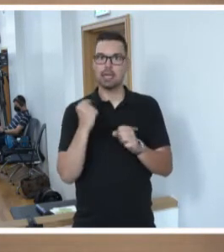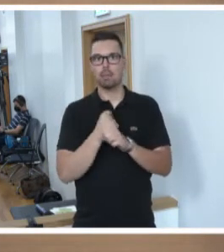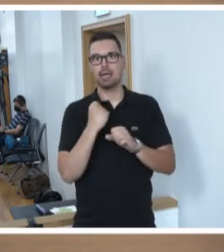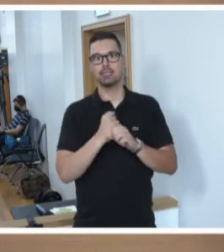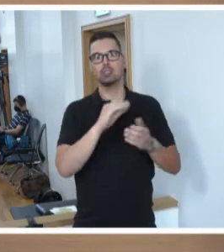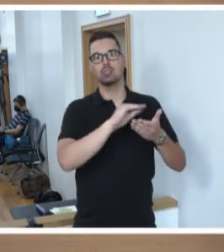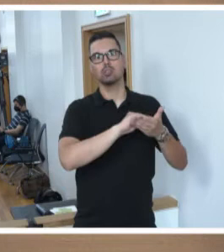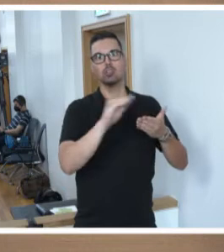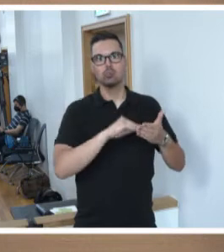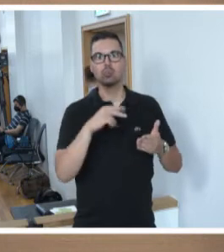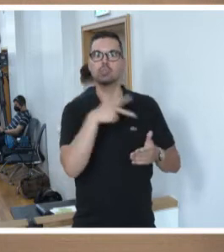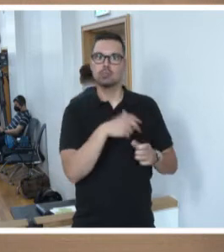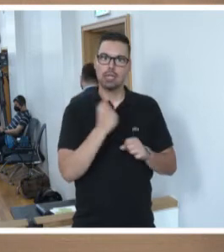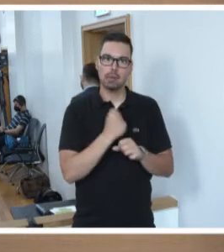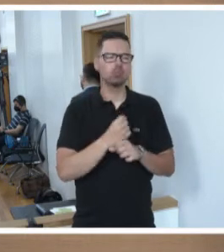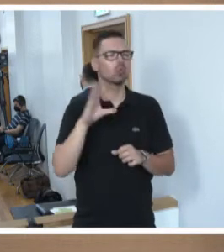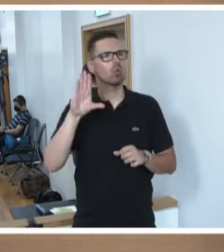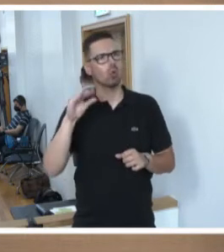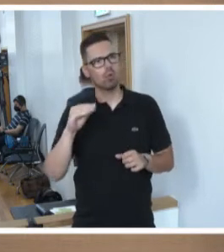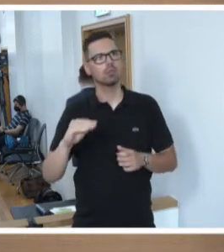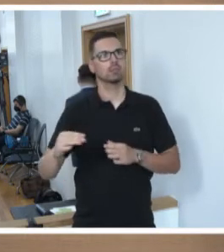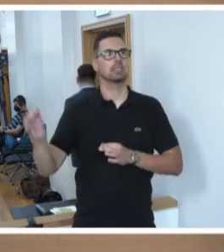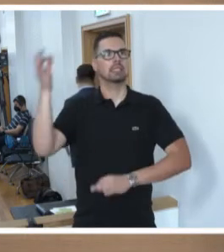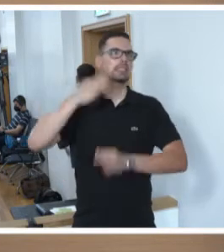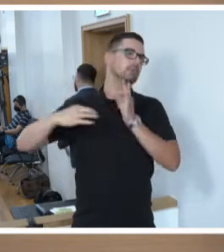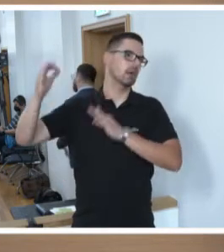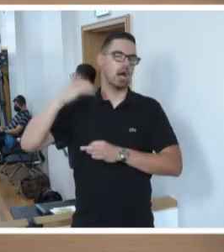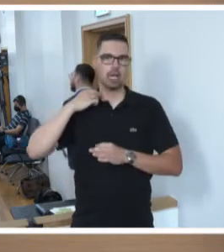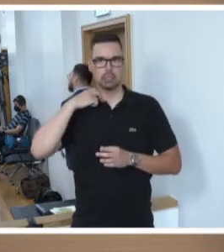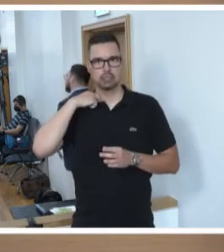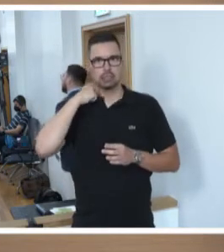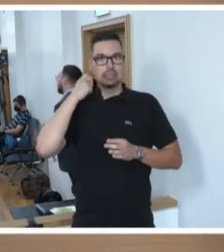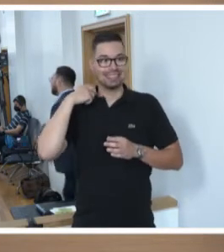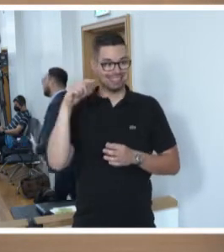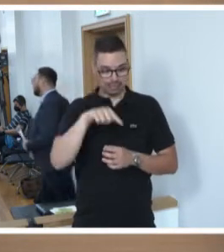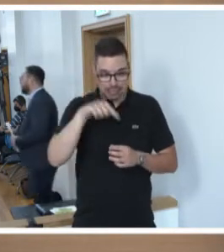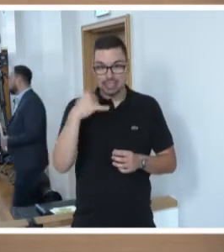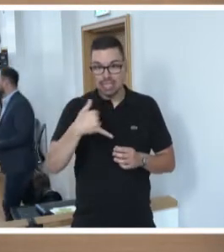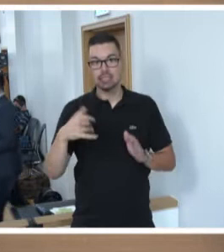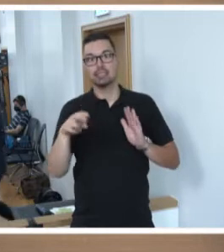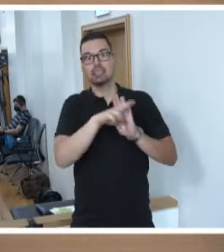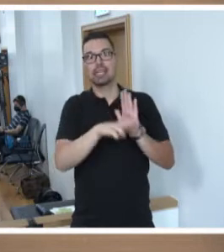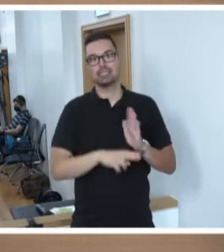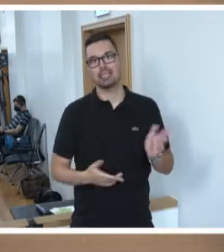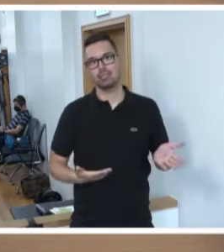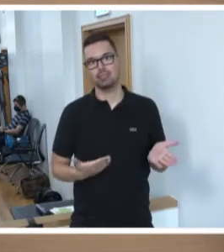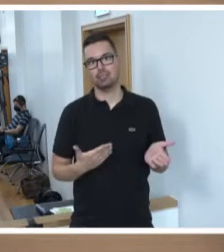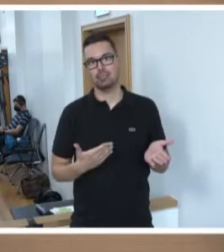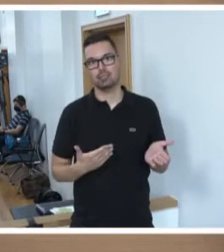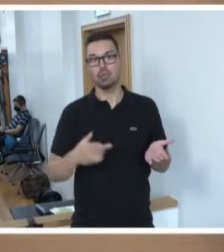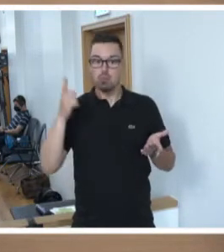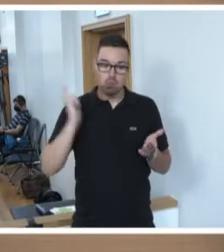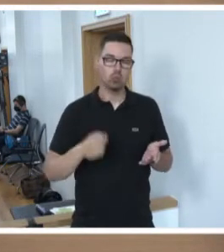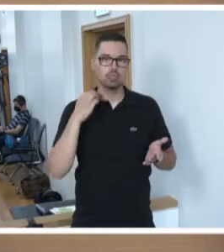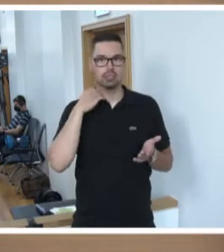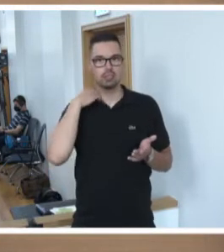gar nicht mehr, von wie vielen Lehrkräften ich bereits darauf angesprochen wurde, dass dieses Gesetz, was wir jetzt verabschieden wollen, längst überfällig